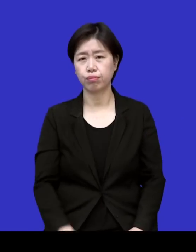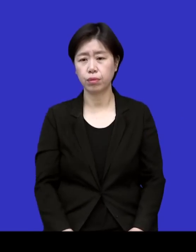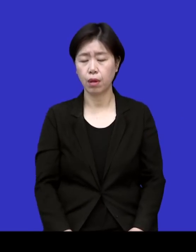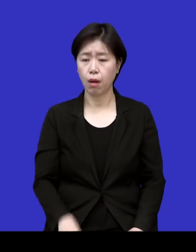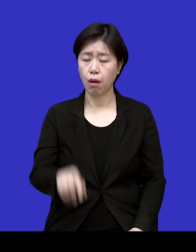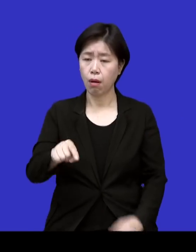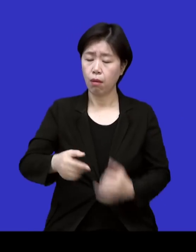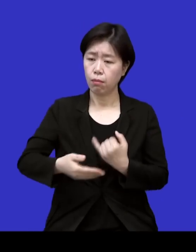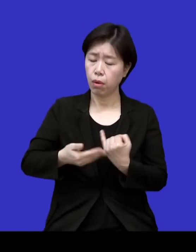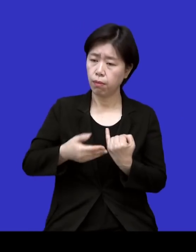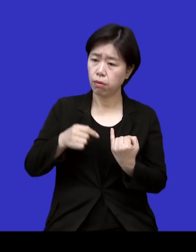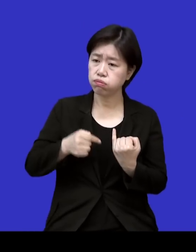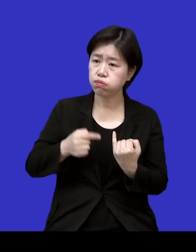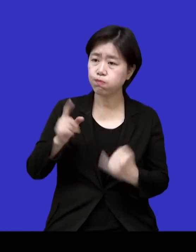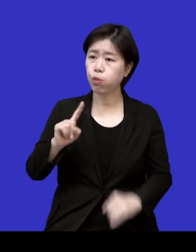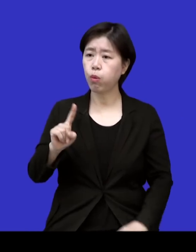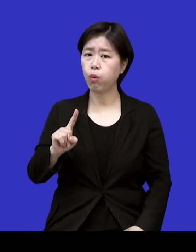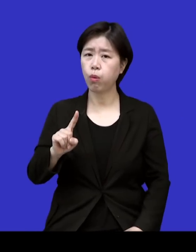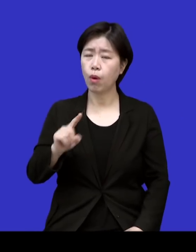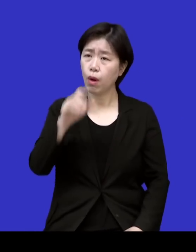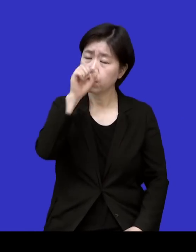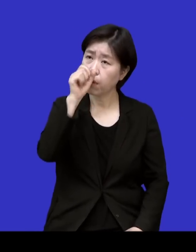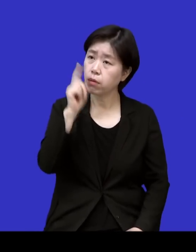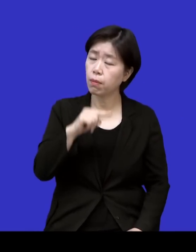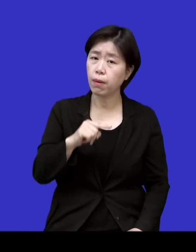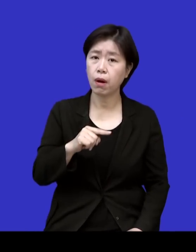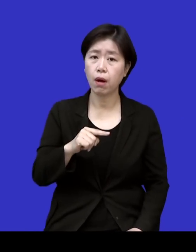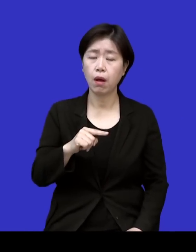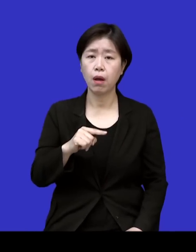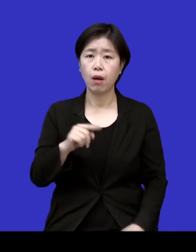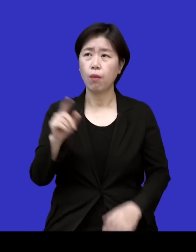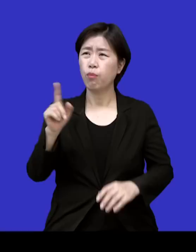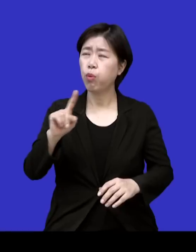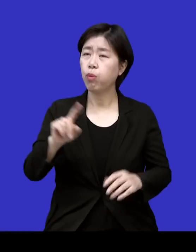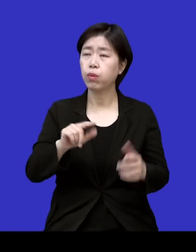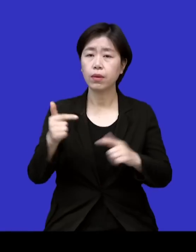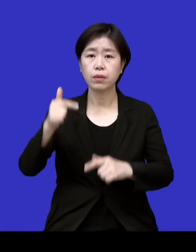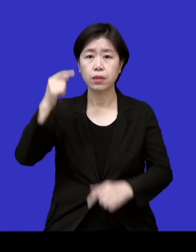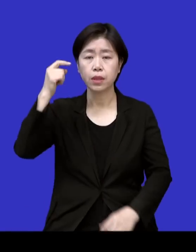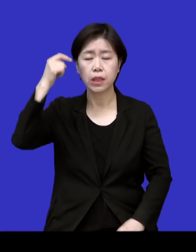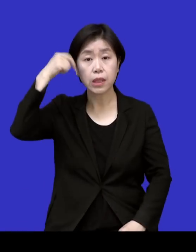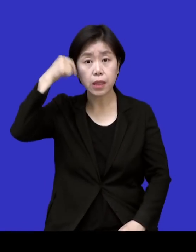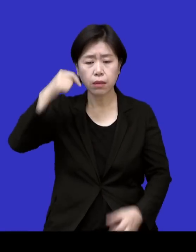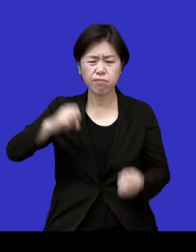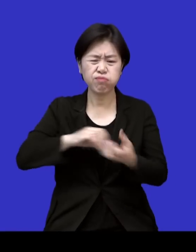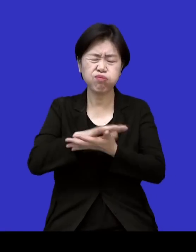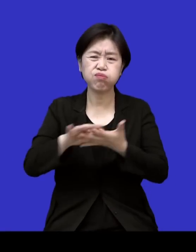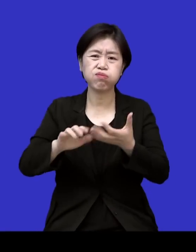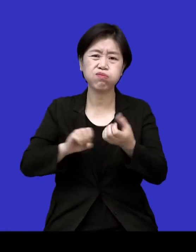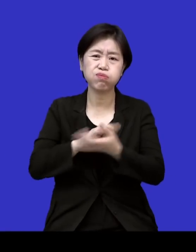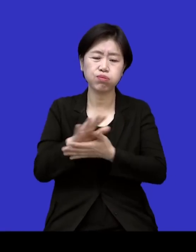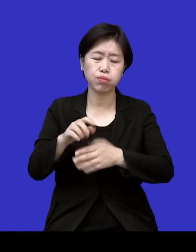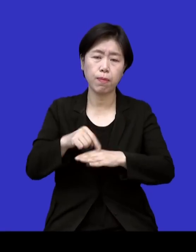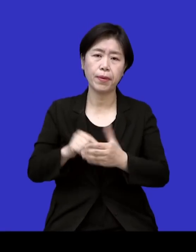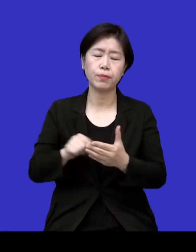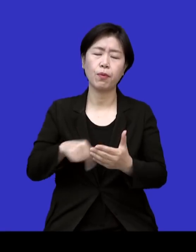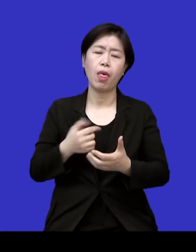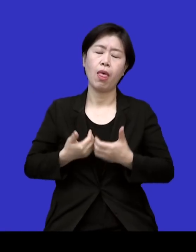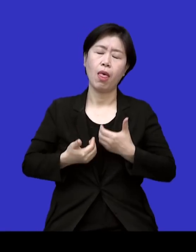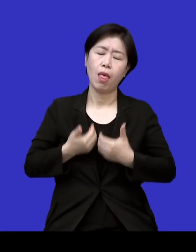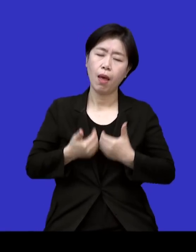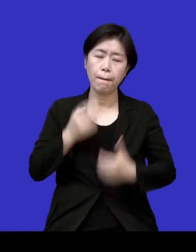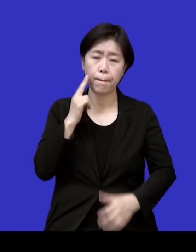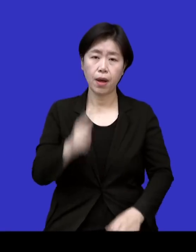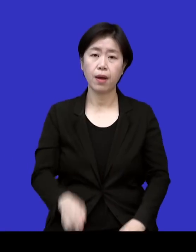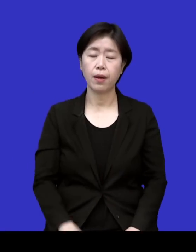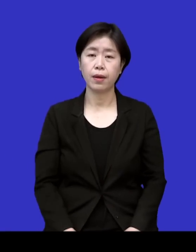감정인지도 모르는데 막 이제 감정들이 막 소용돌이 치면서 막 어떤 거는 안으로 들어가고